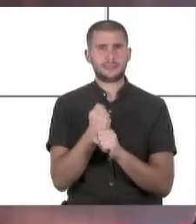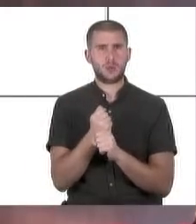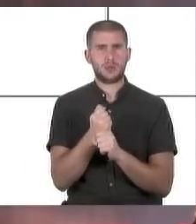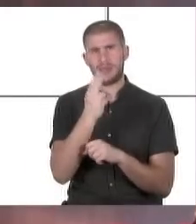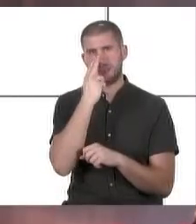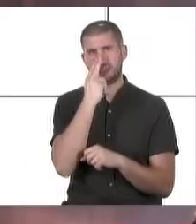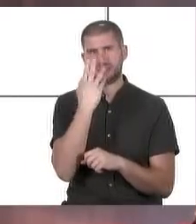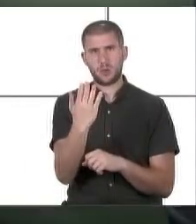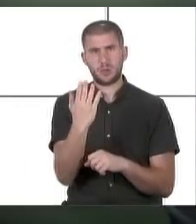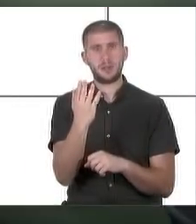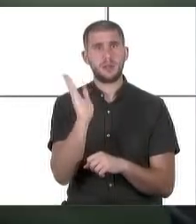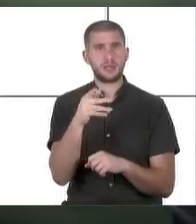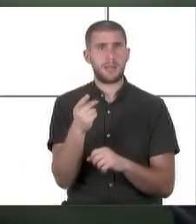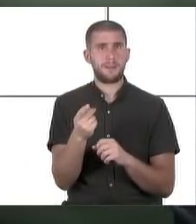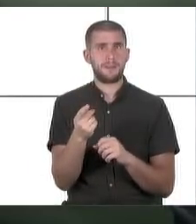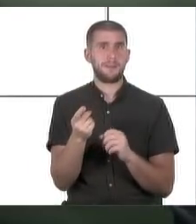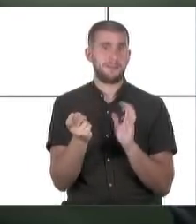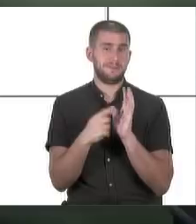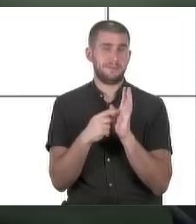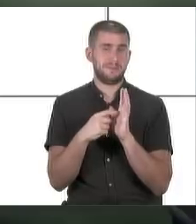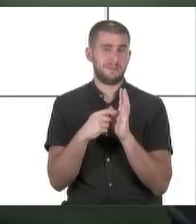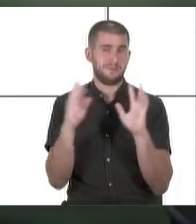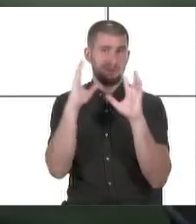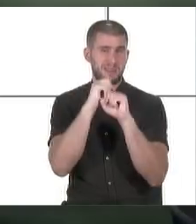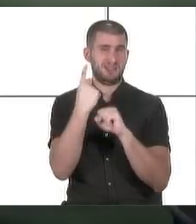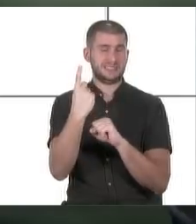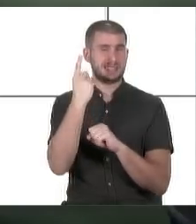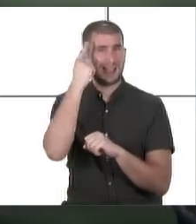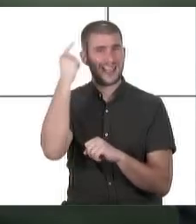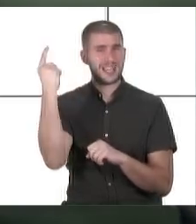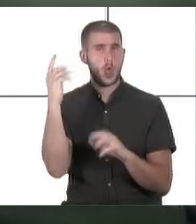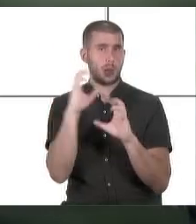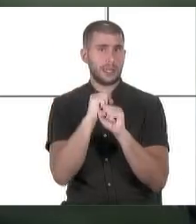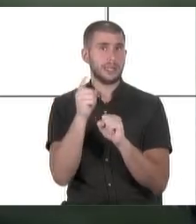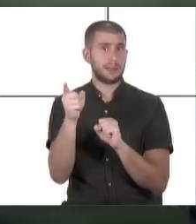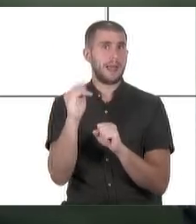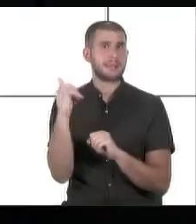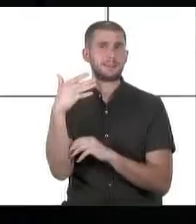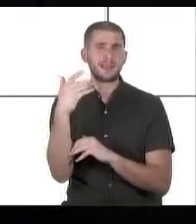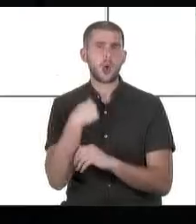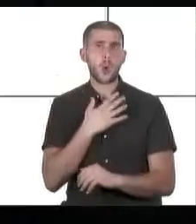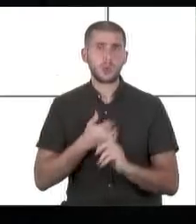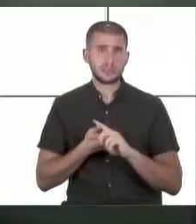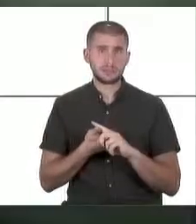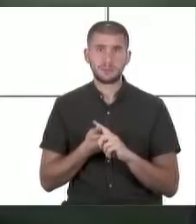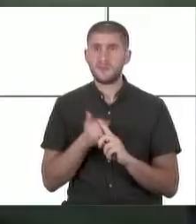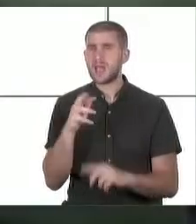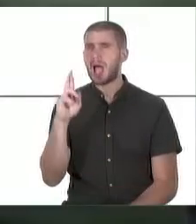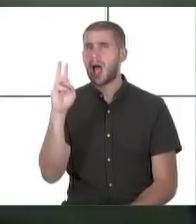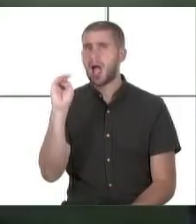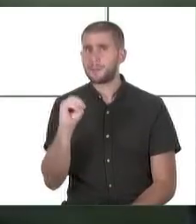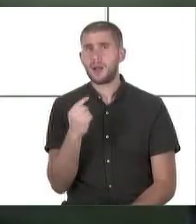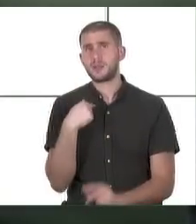הניסוי הזה, גם מהטעם התפיסתי אידיאולוגי של איזה מדינה אנחנו רוצים. ורעם? אני